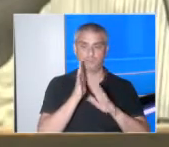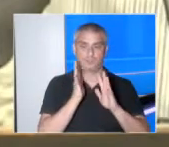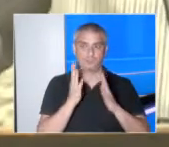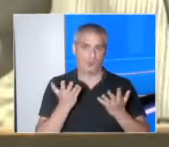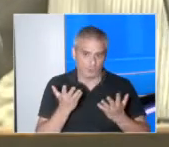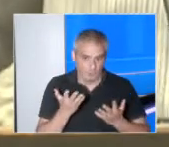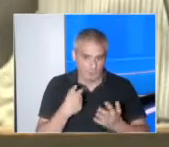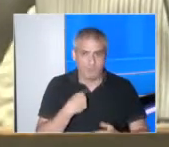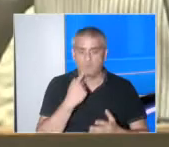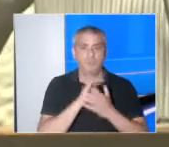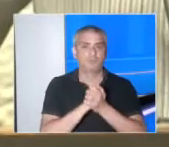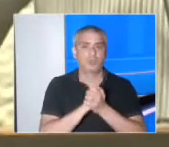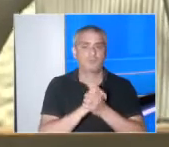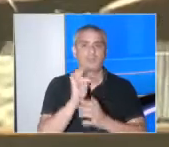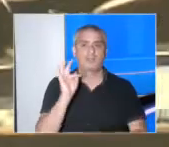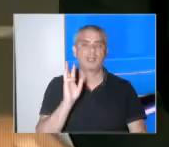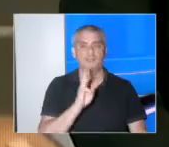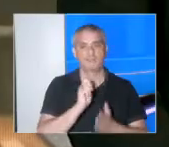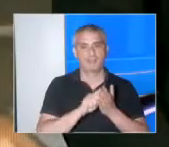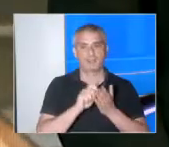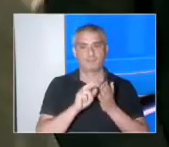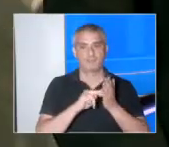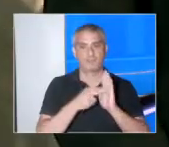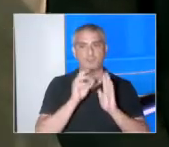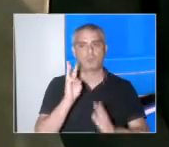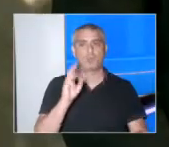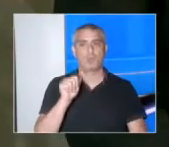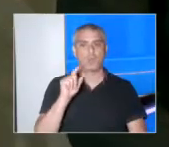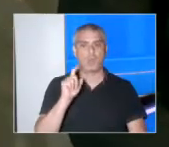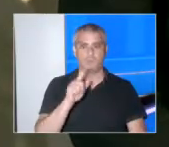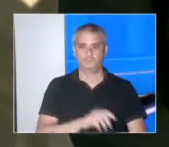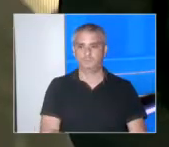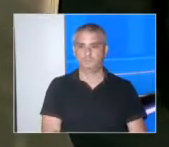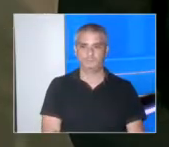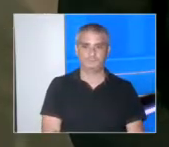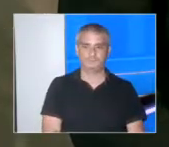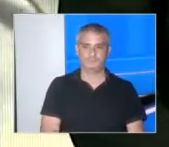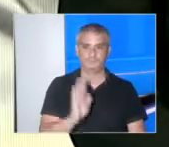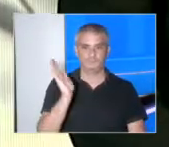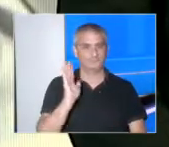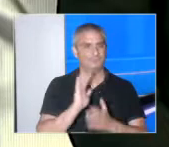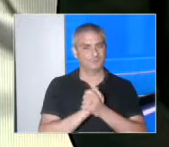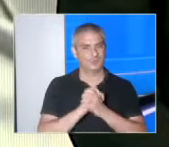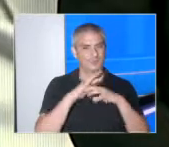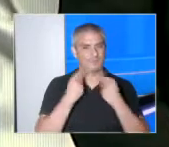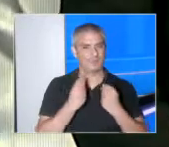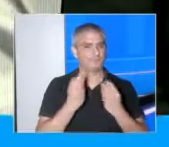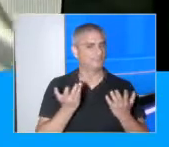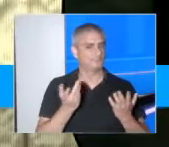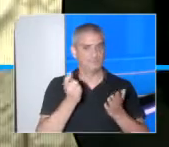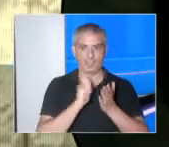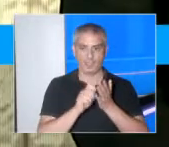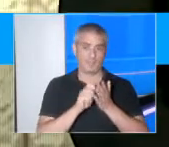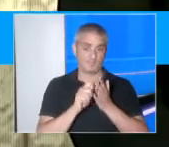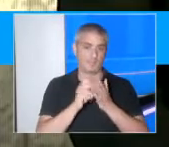ממילא. אנחנו רואים שלום לטל שלו, הכתבת הפוליטית של וואלה ניוז. שלום, טל. שלום, יניר, ערב טוב. ערב טוב. אז כתבת